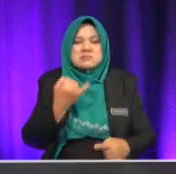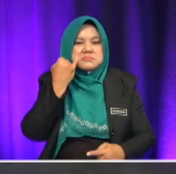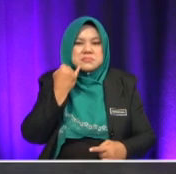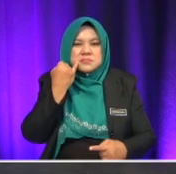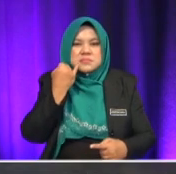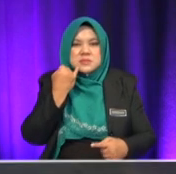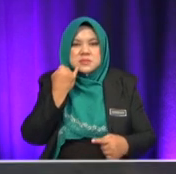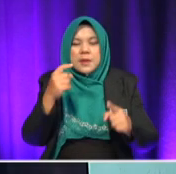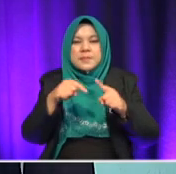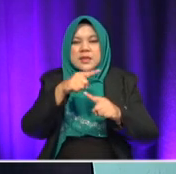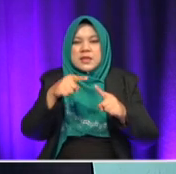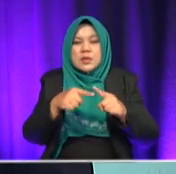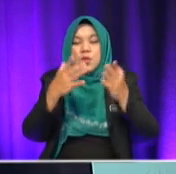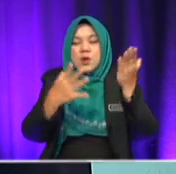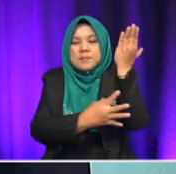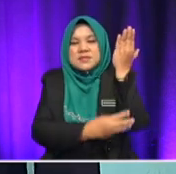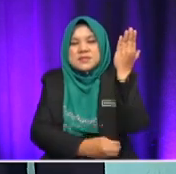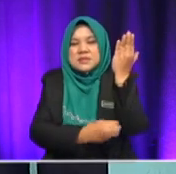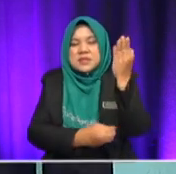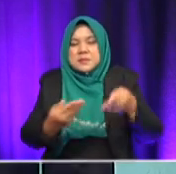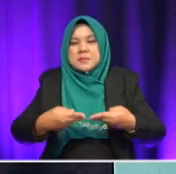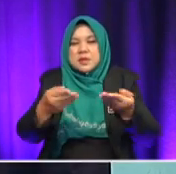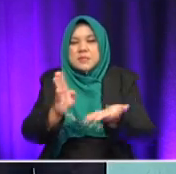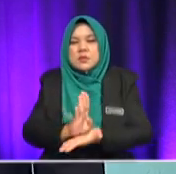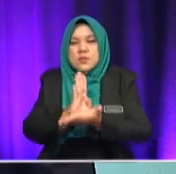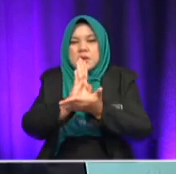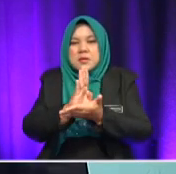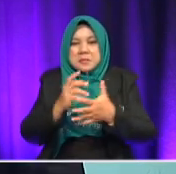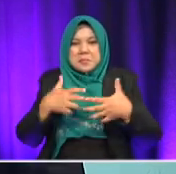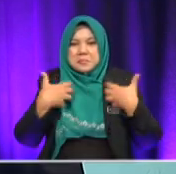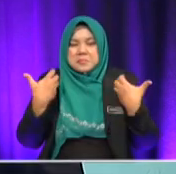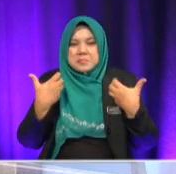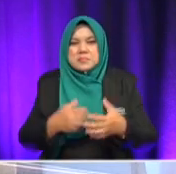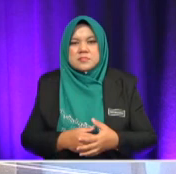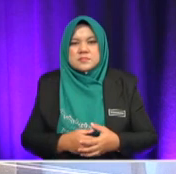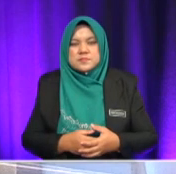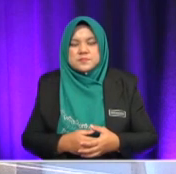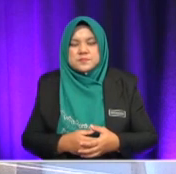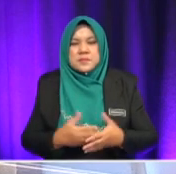orang miskin ini orang fakir orang kaya bagi bantuan Kak dia agak-agak dia marah tak itu